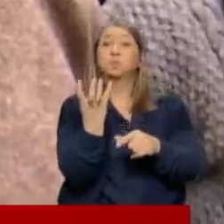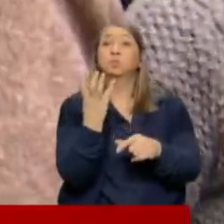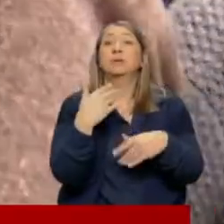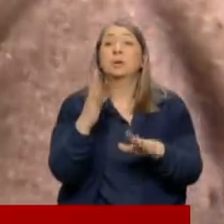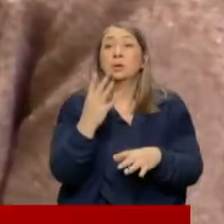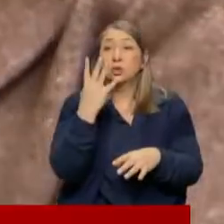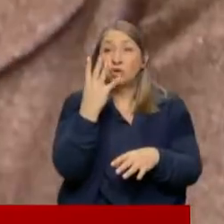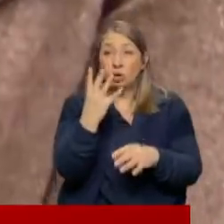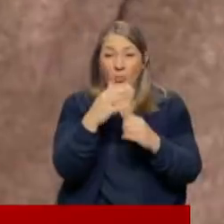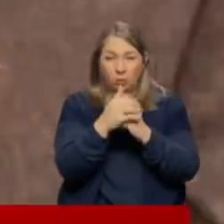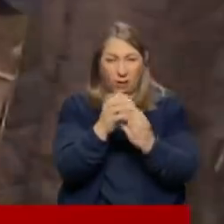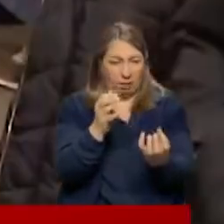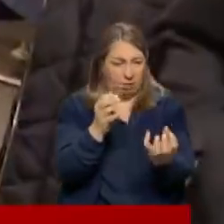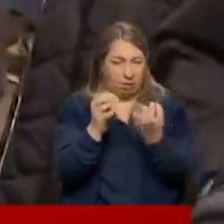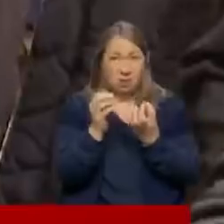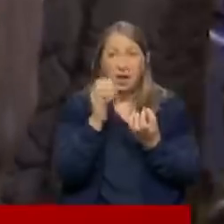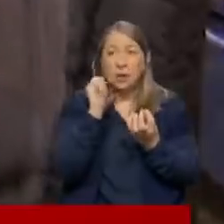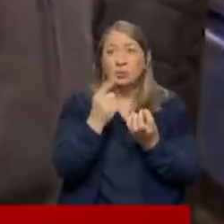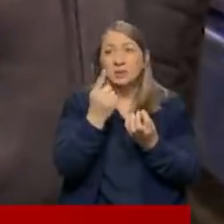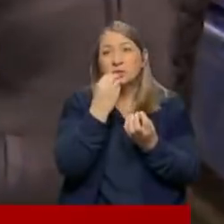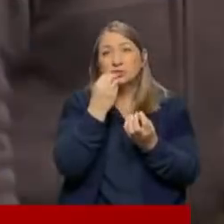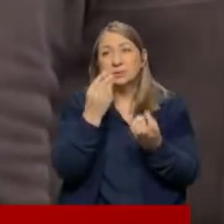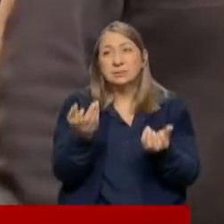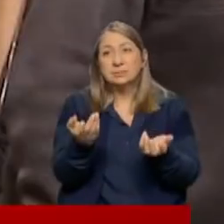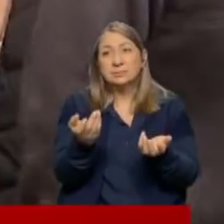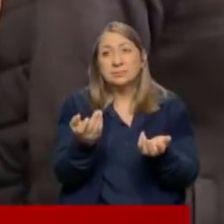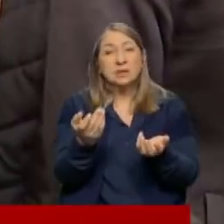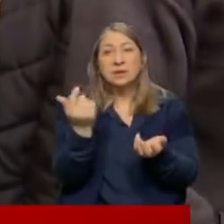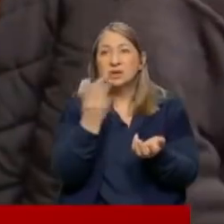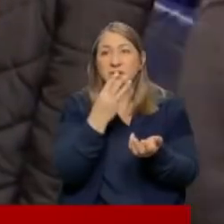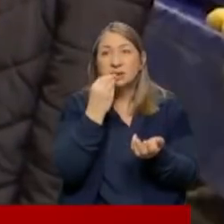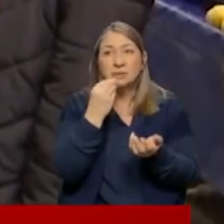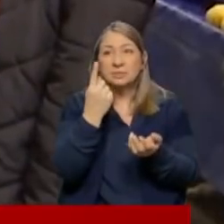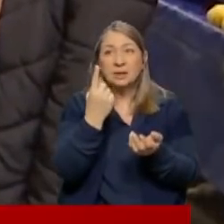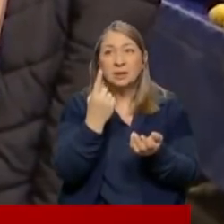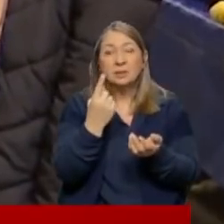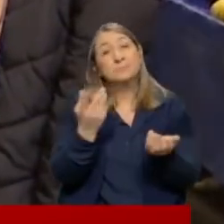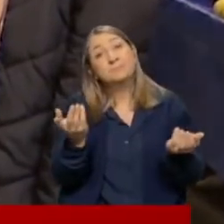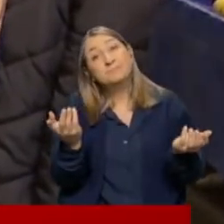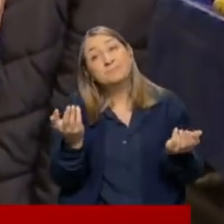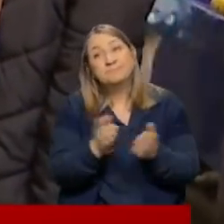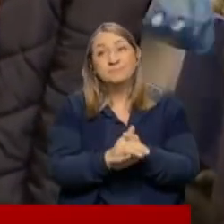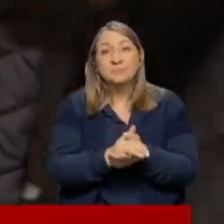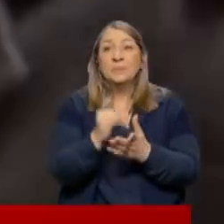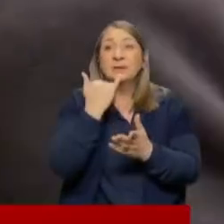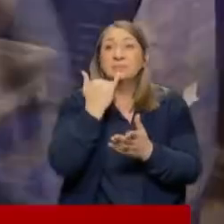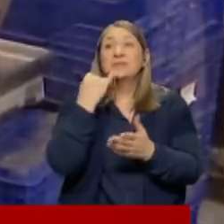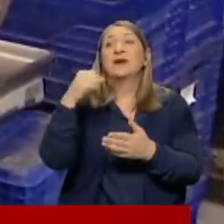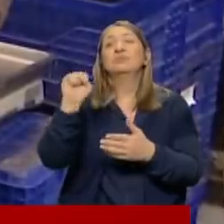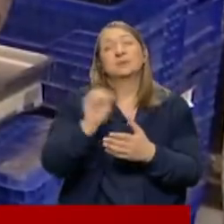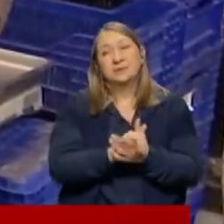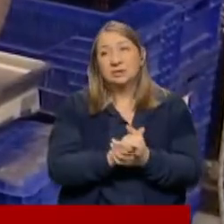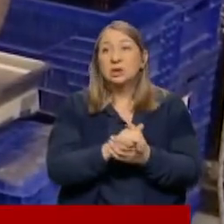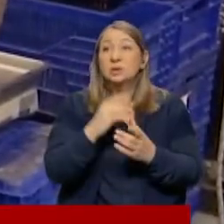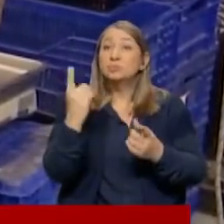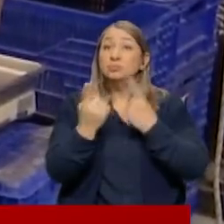4 tane portakal aldım. Her gün bir tane yiyeceğiz. Kaç kişi yiyecek o her gün bir tane? İşte. Misafirlere vermeyeceğiz. Bir